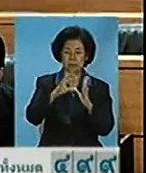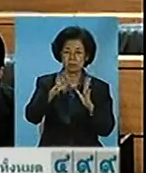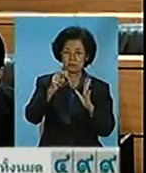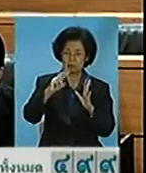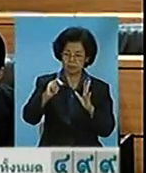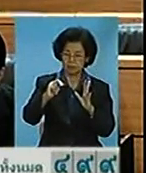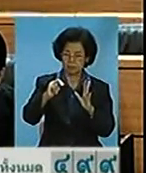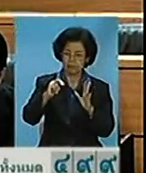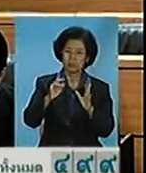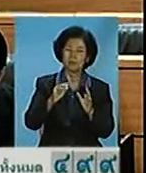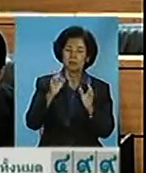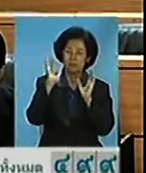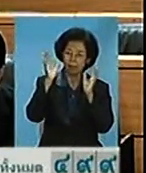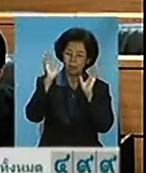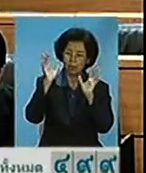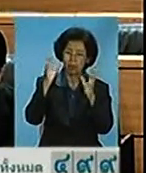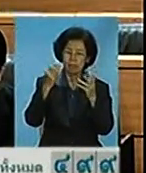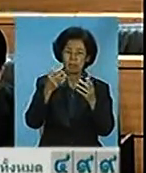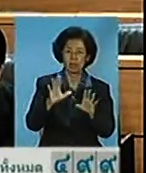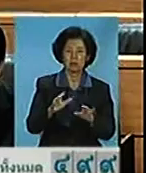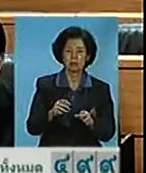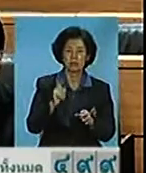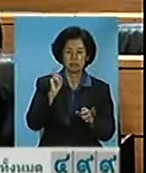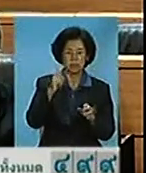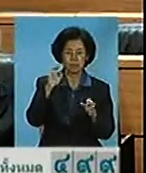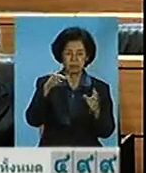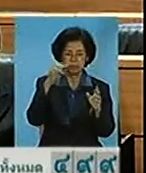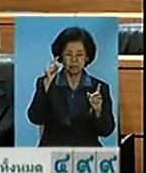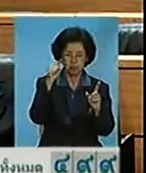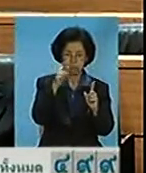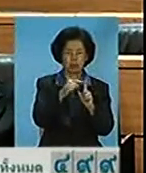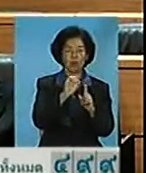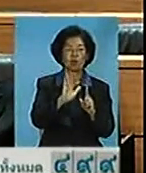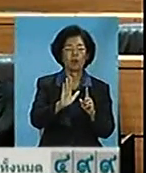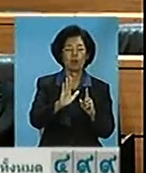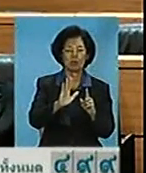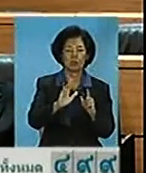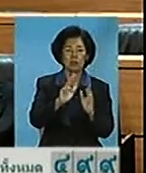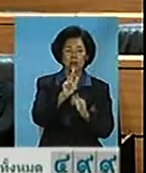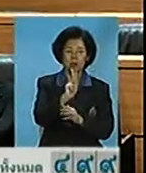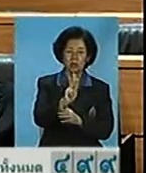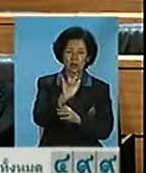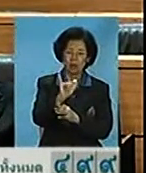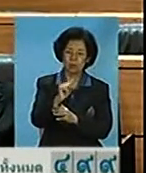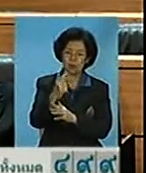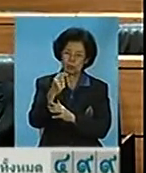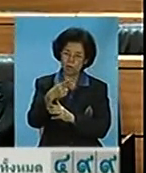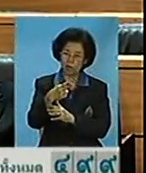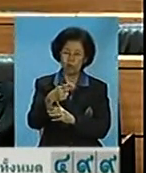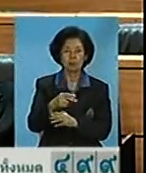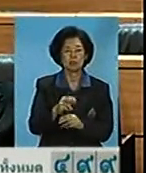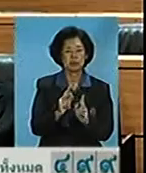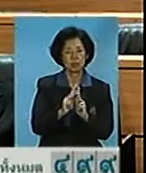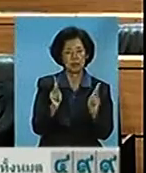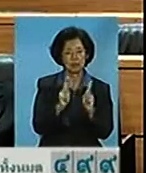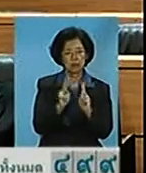วนะครับก็คือเป็นวัตถุประสงค์ของการยางแห่งประเทศไทยแน่นอนครับกรรมธิการก็